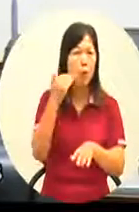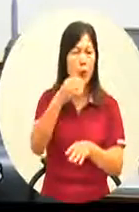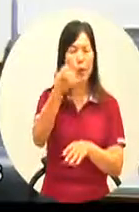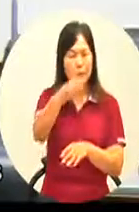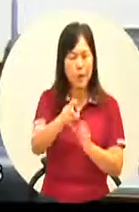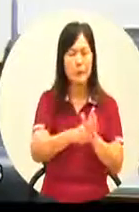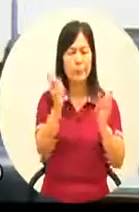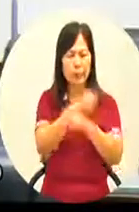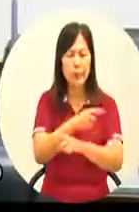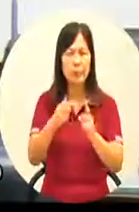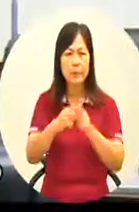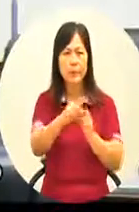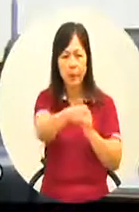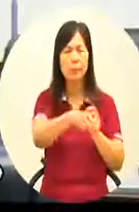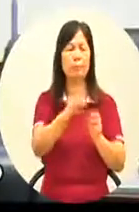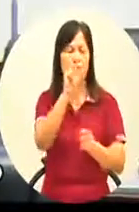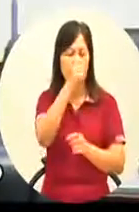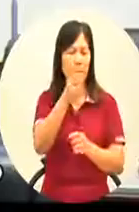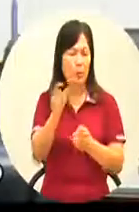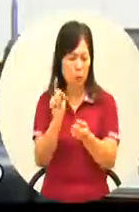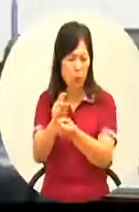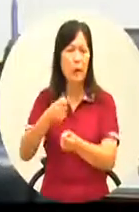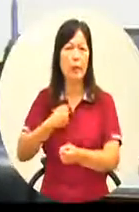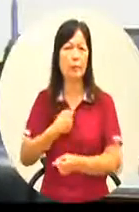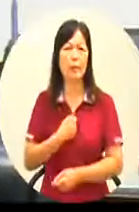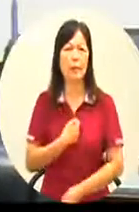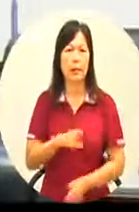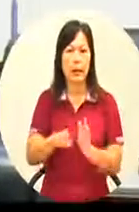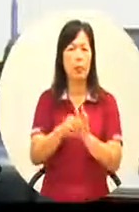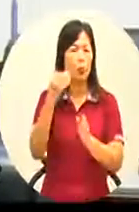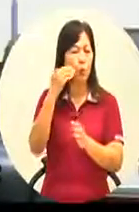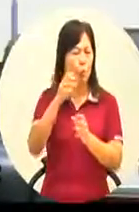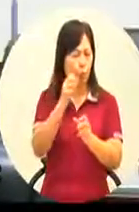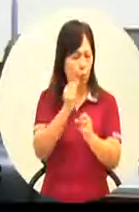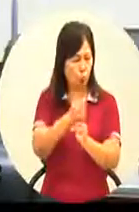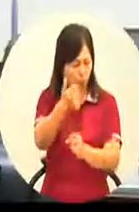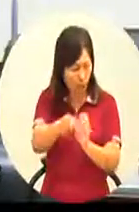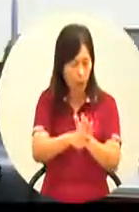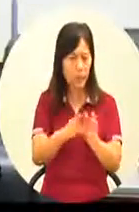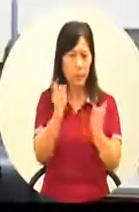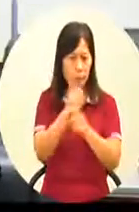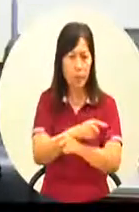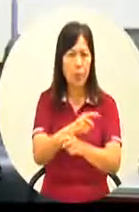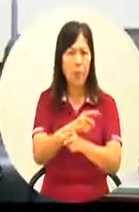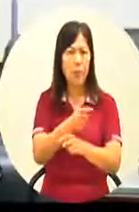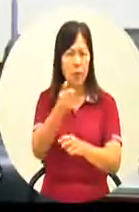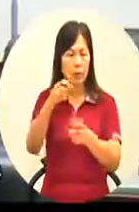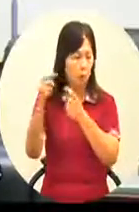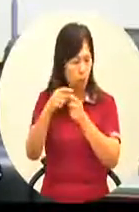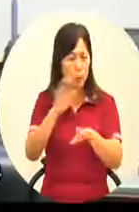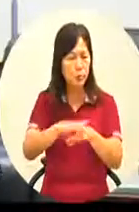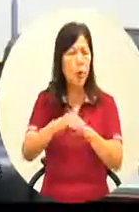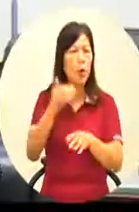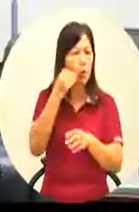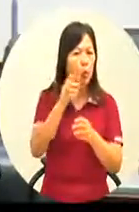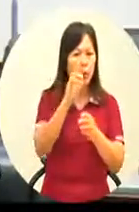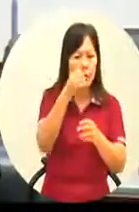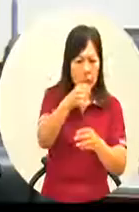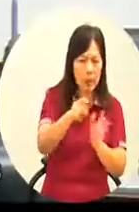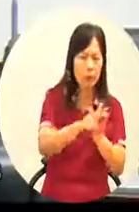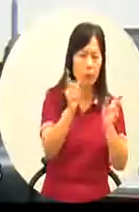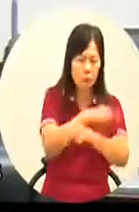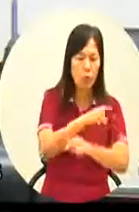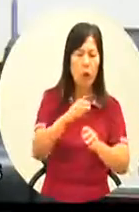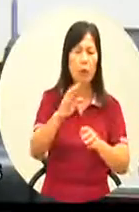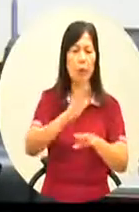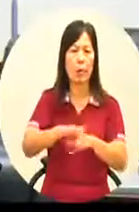换人做，百姓佮特别了解。做得好，继续执政；做不好，换人做。美国选举个，美国